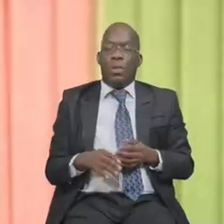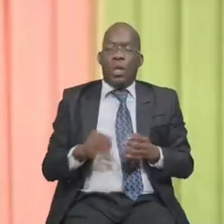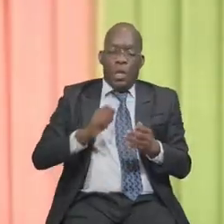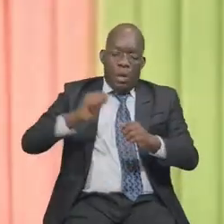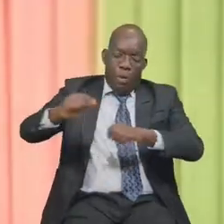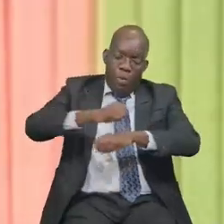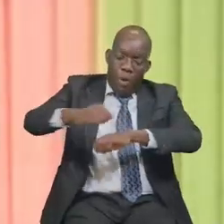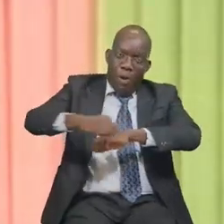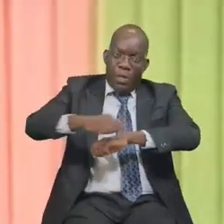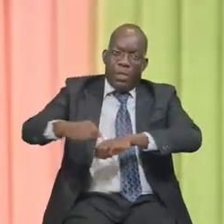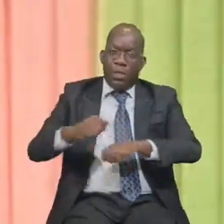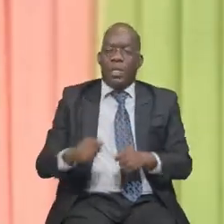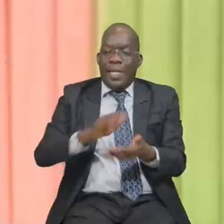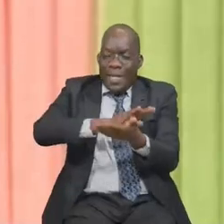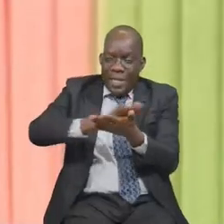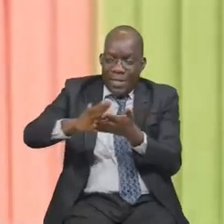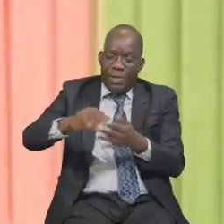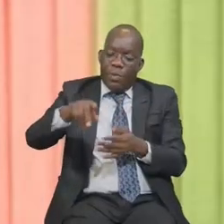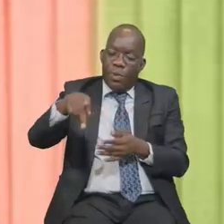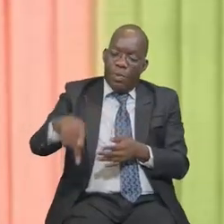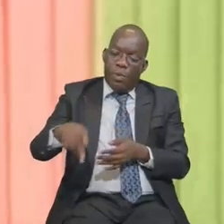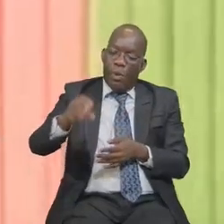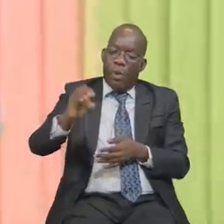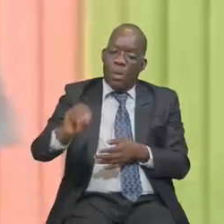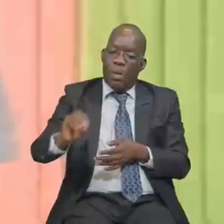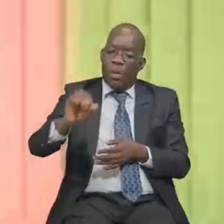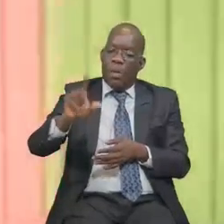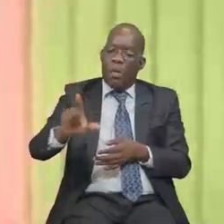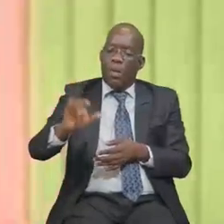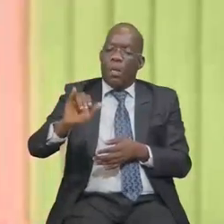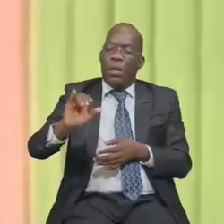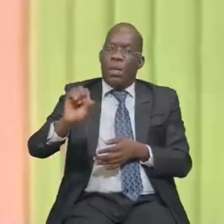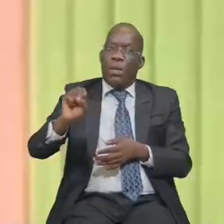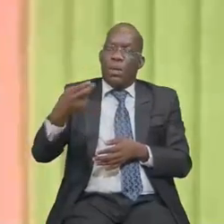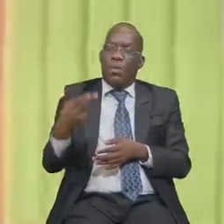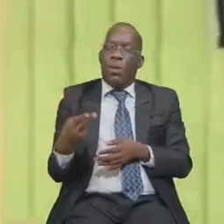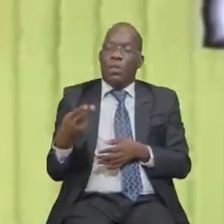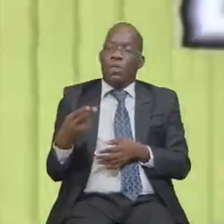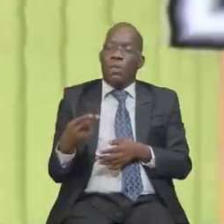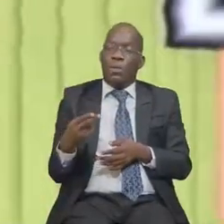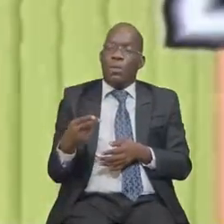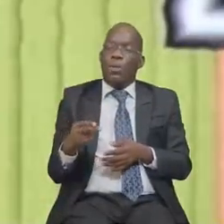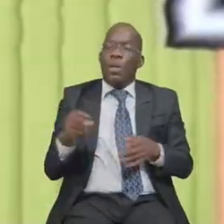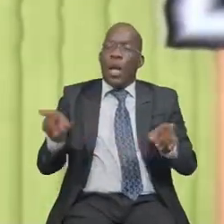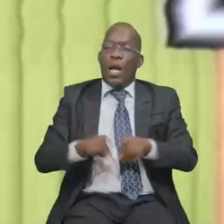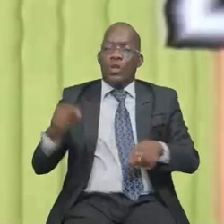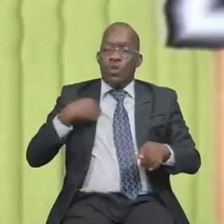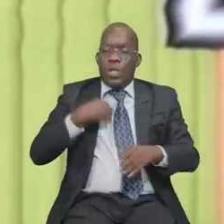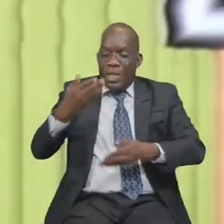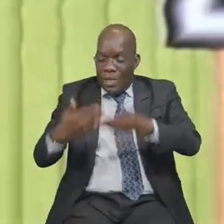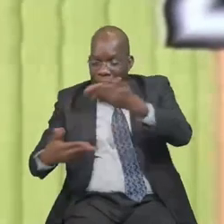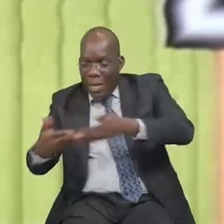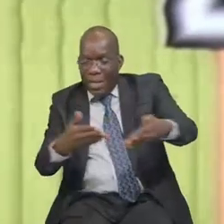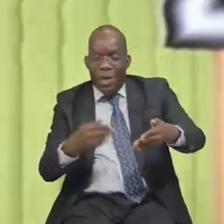Faut polir et ne punir pas. Comme nous interagissons avec les gens, comprenez, les